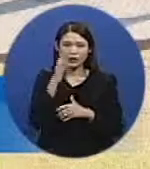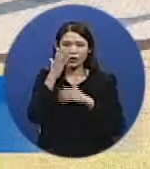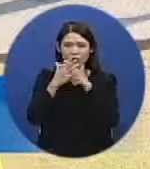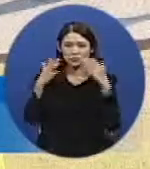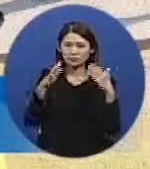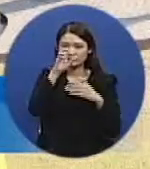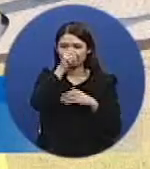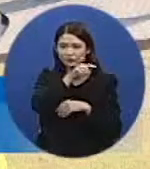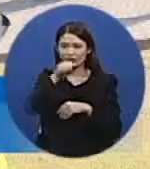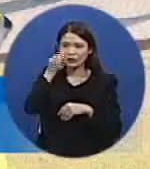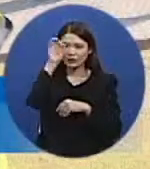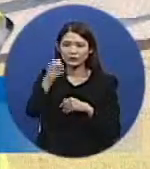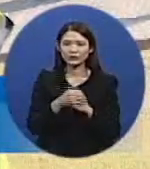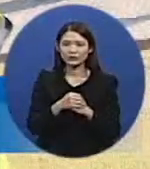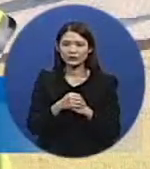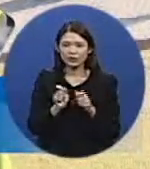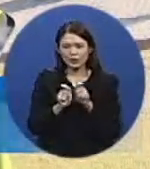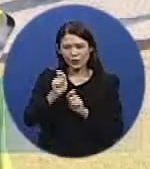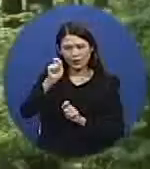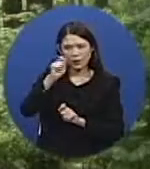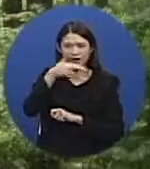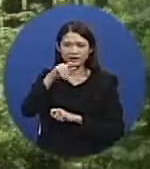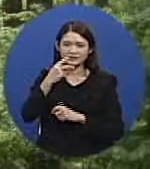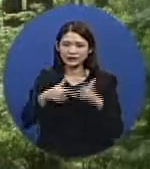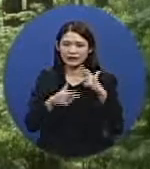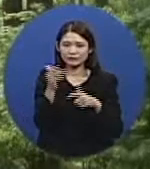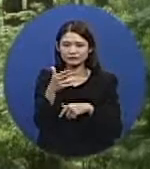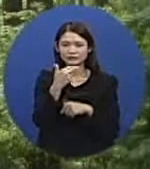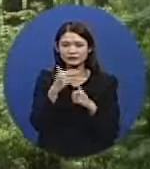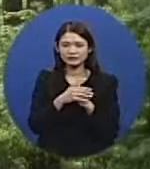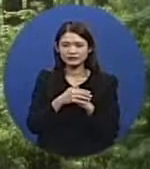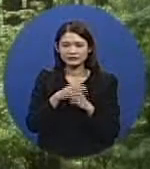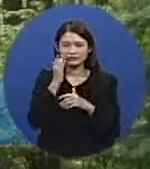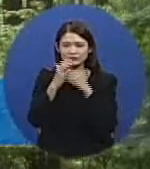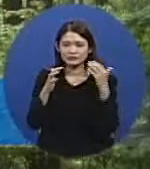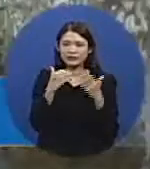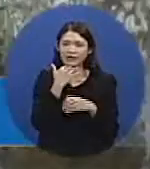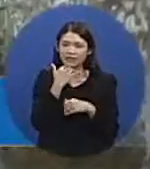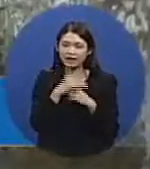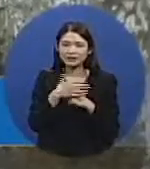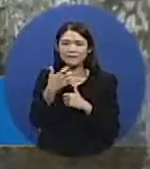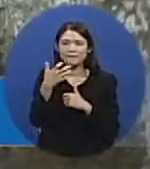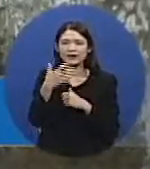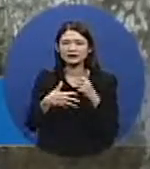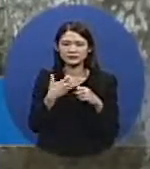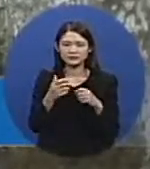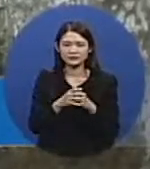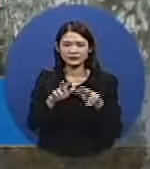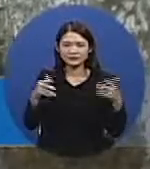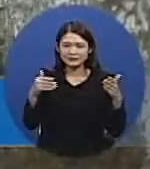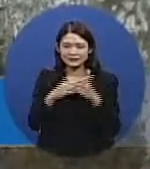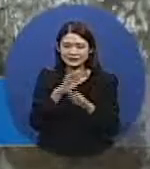좋고 오래된 잣나무가 없습니다. 아주. 숲의 나이는 약 80년. 그동안